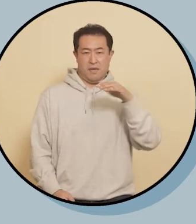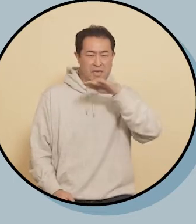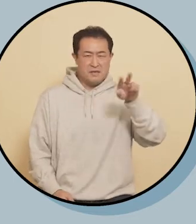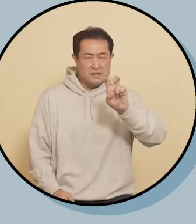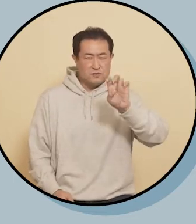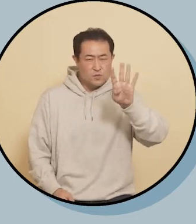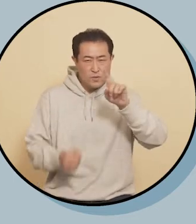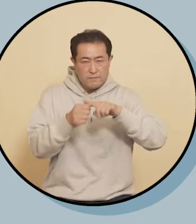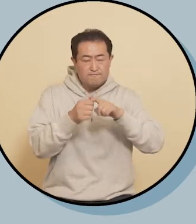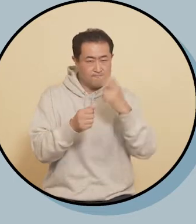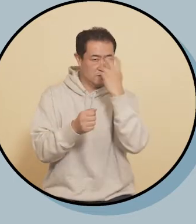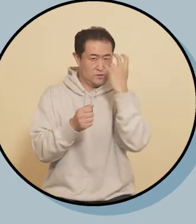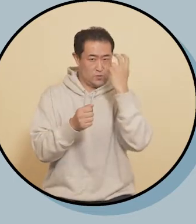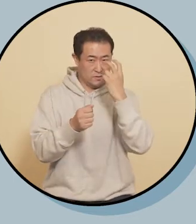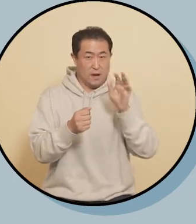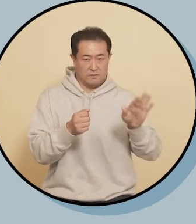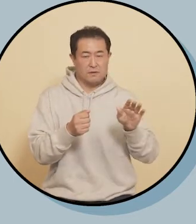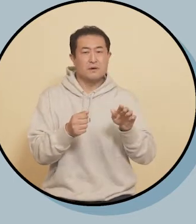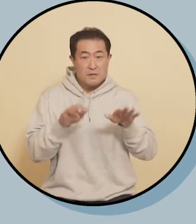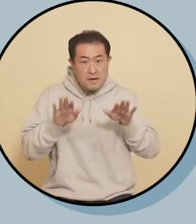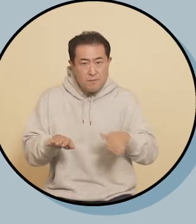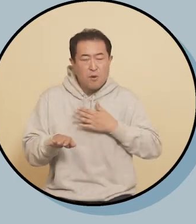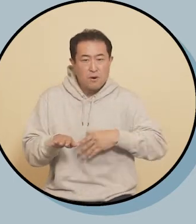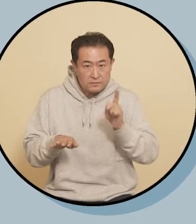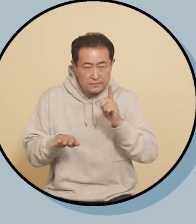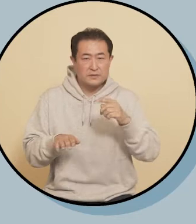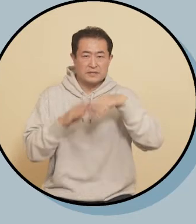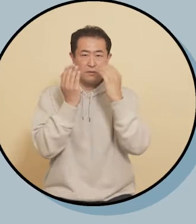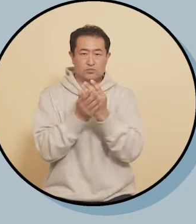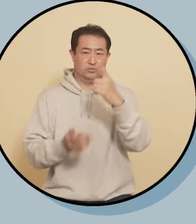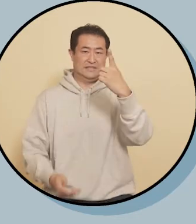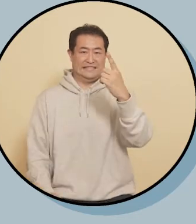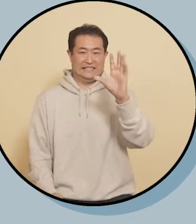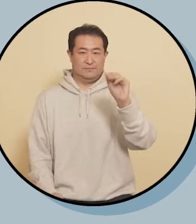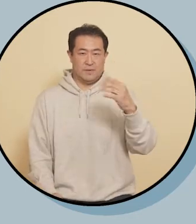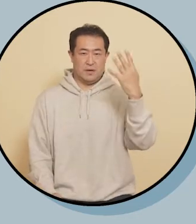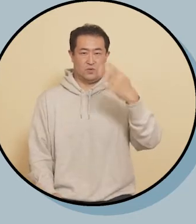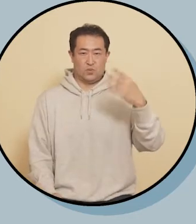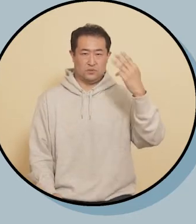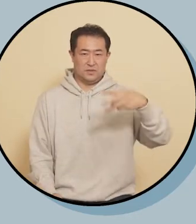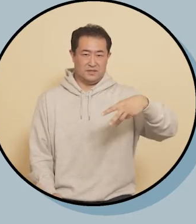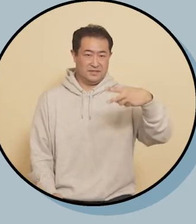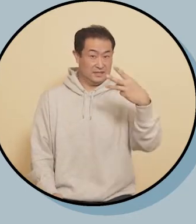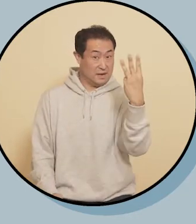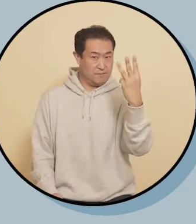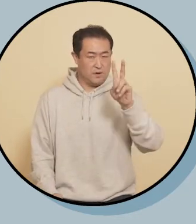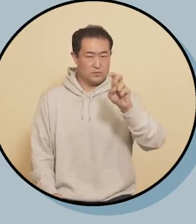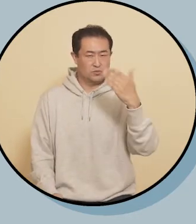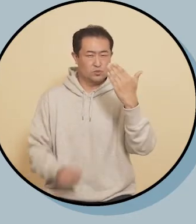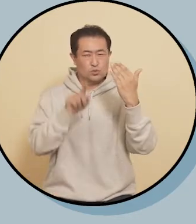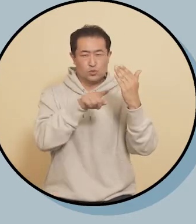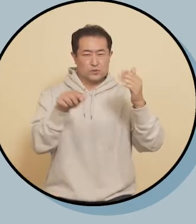がなされていて現在14329人いるということはわかっていますけれど